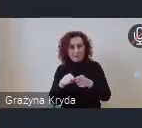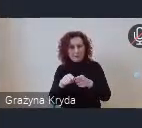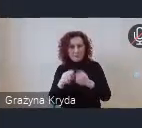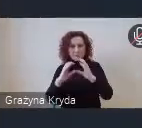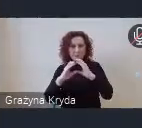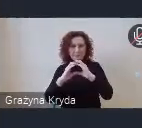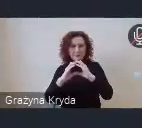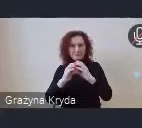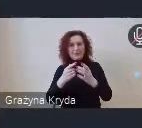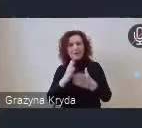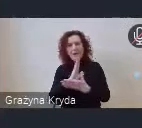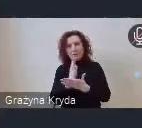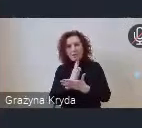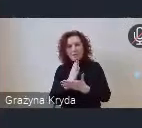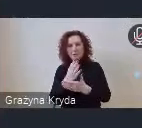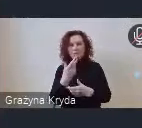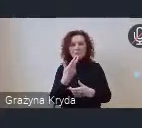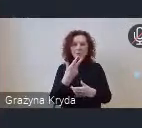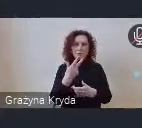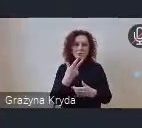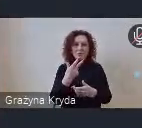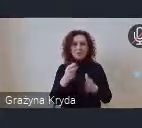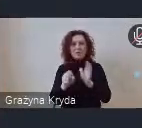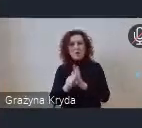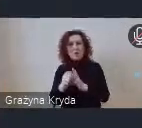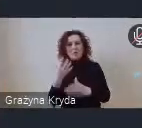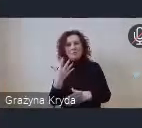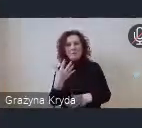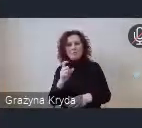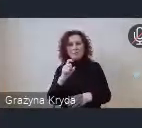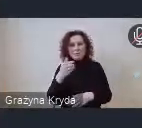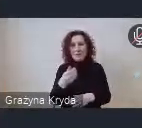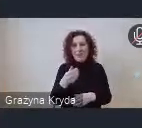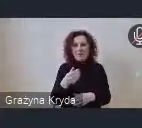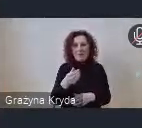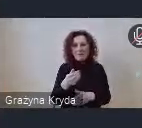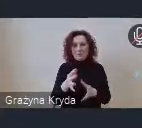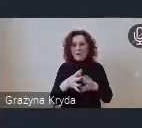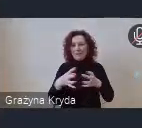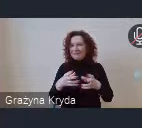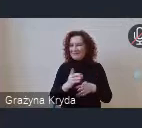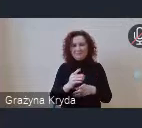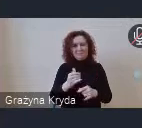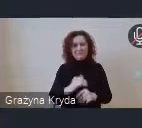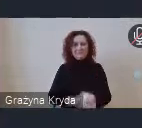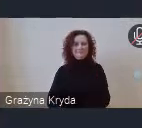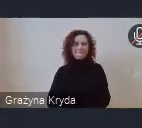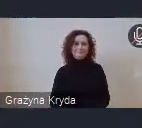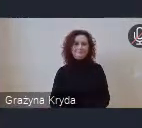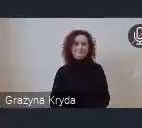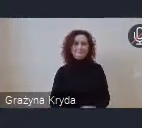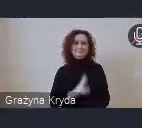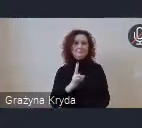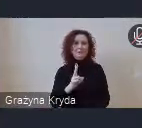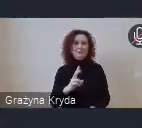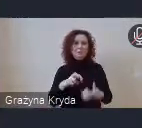o średnicy 3,5 cm maksymalnie niej grubsza nie inny kształt i tak dalej ktoś kto mam problem ze